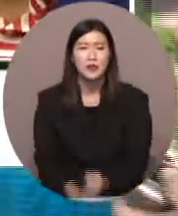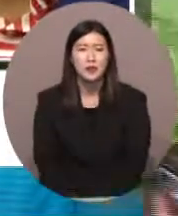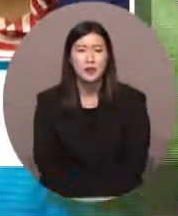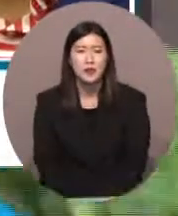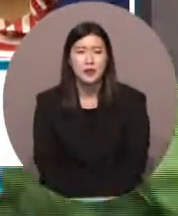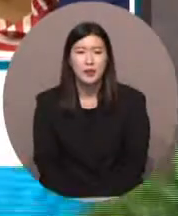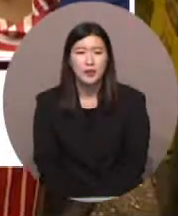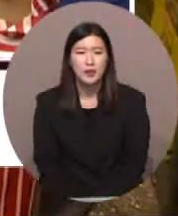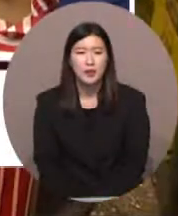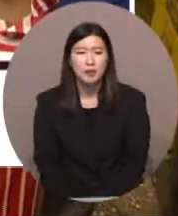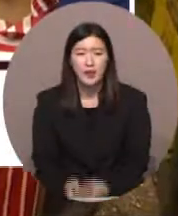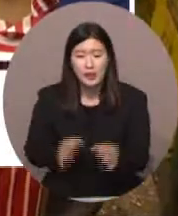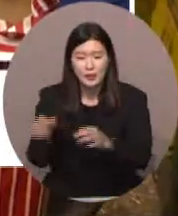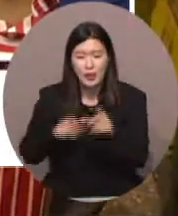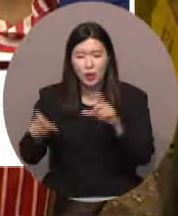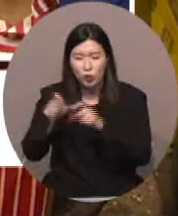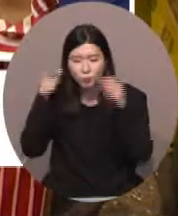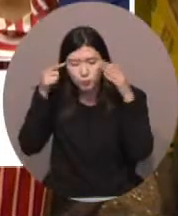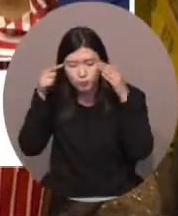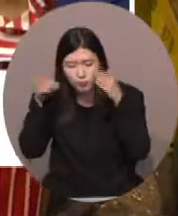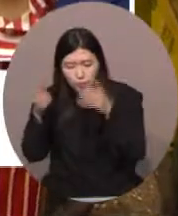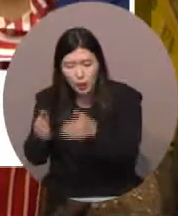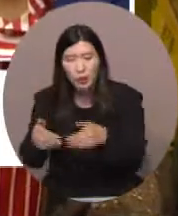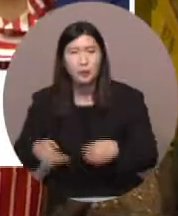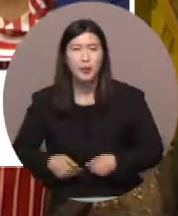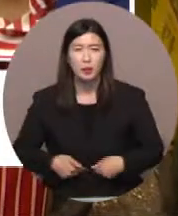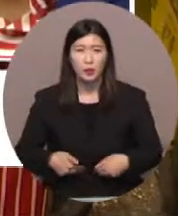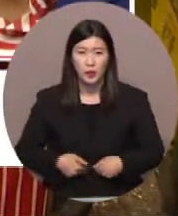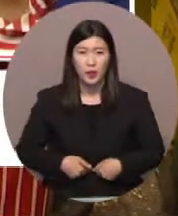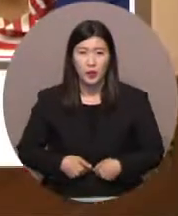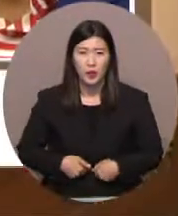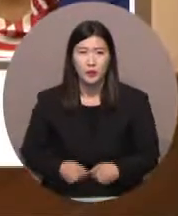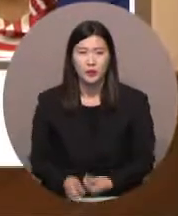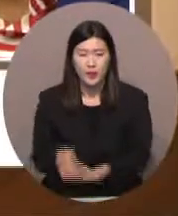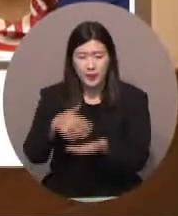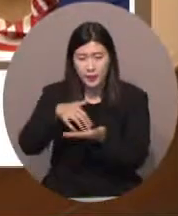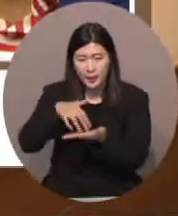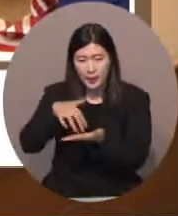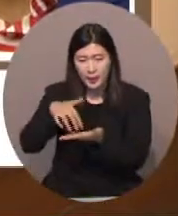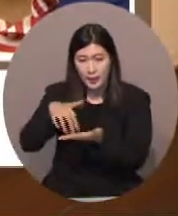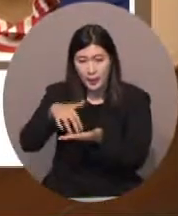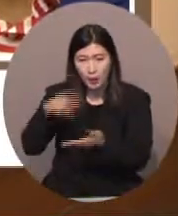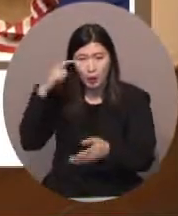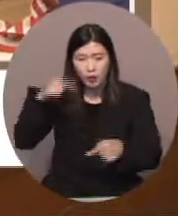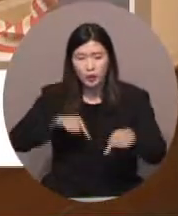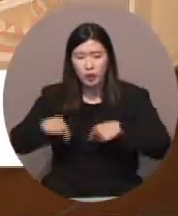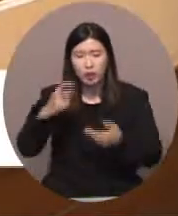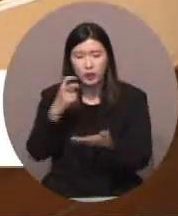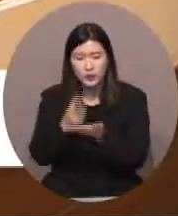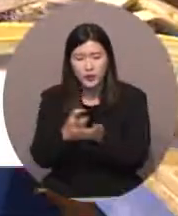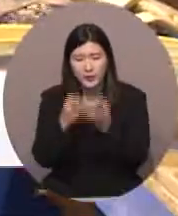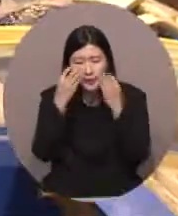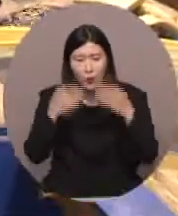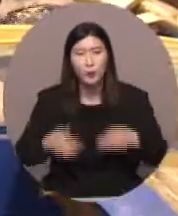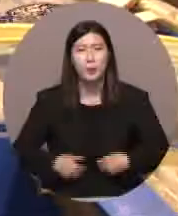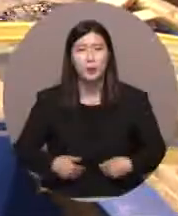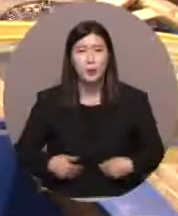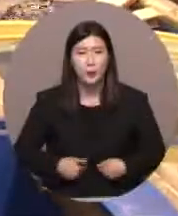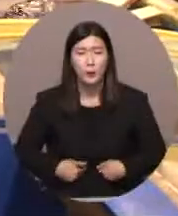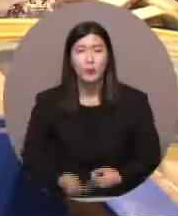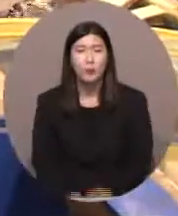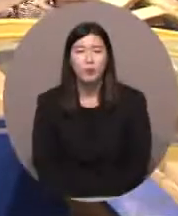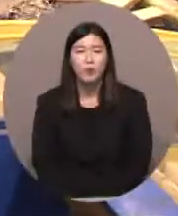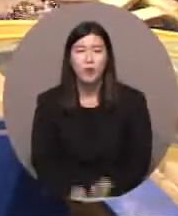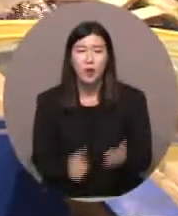그런 측면에 좀 더 신경을 써서 종합적으로 균형된 그러한 정책이 나왔으면 좋겠다. 치솟는